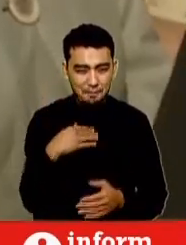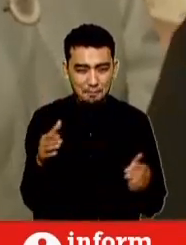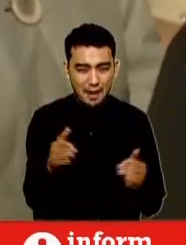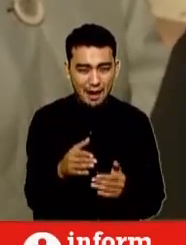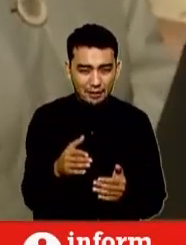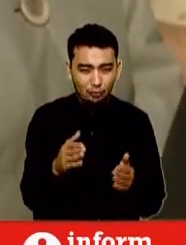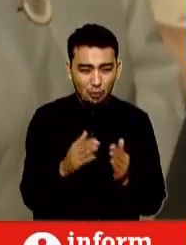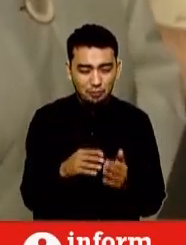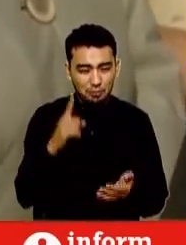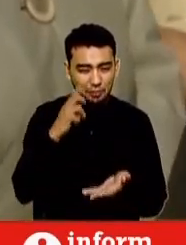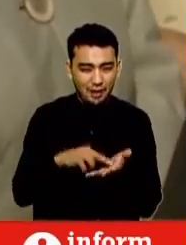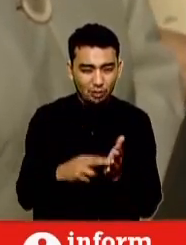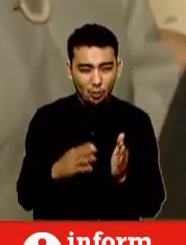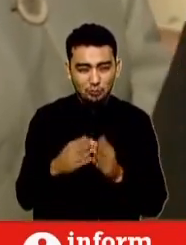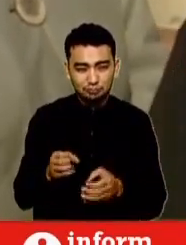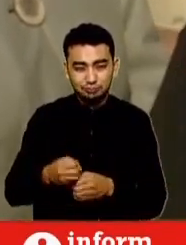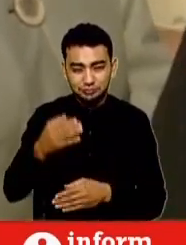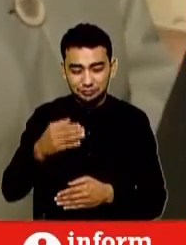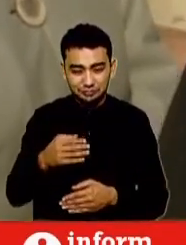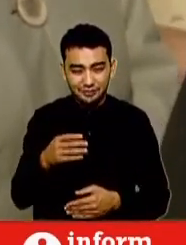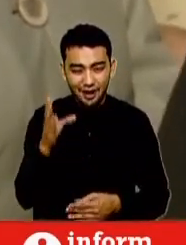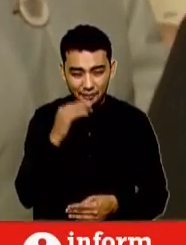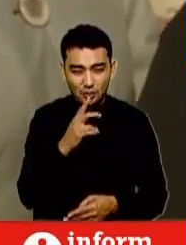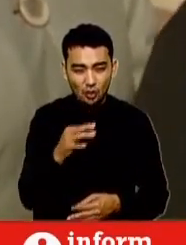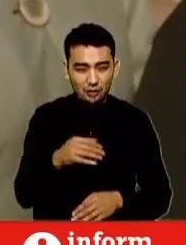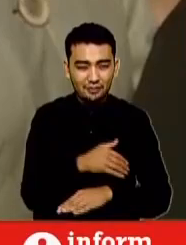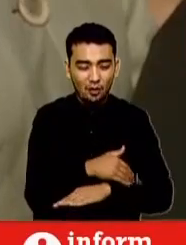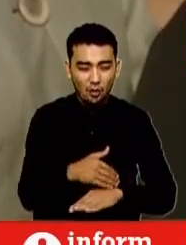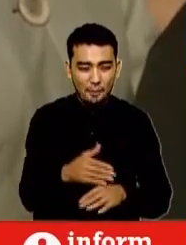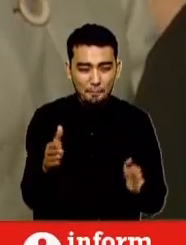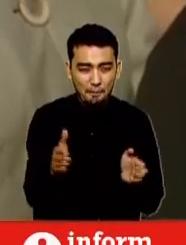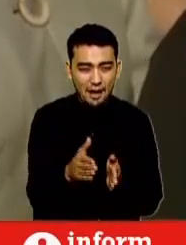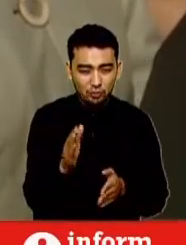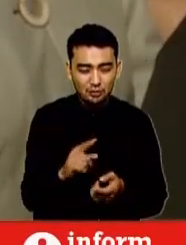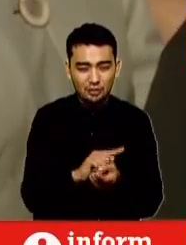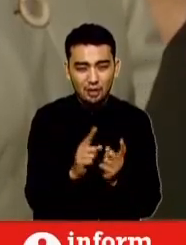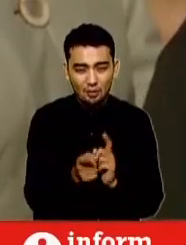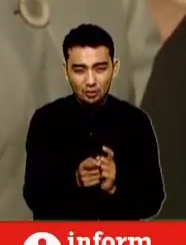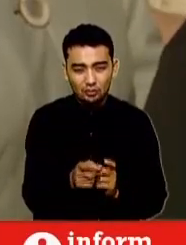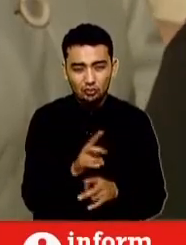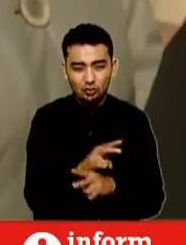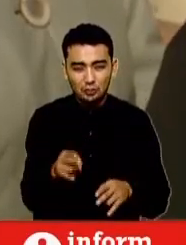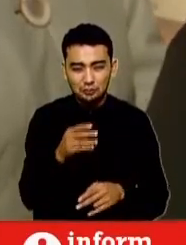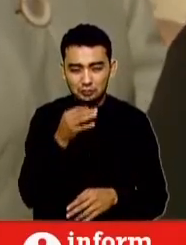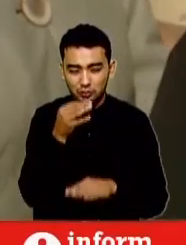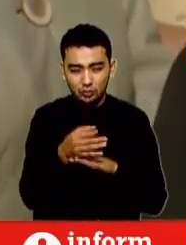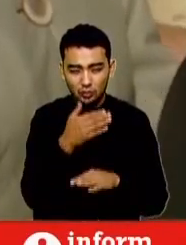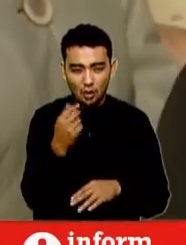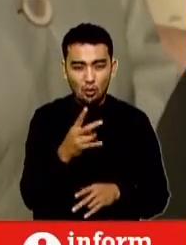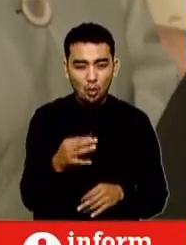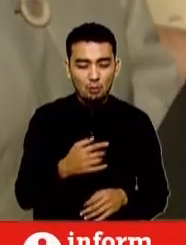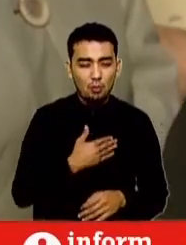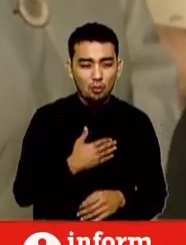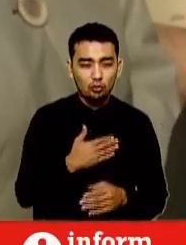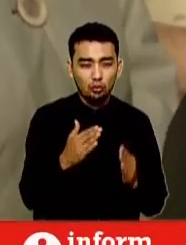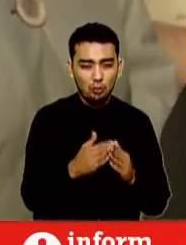үйді сыйдырғанымен тура жолға бірақ жетеді. Арадағы жол кішкентай болғандықтан сәйкесінше оларға ешкім үндемейді. Бірақ біздің үйді